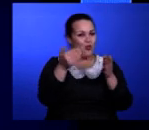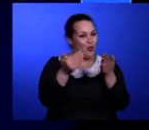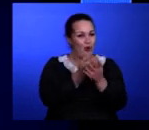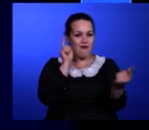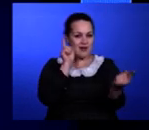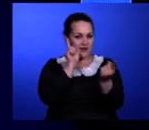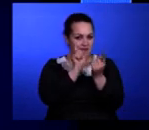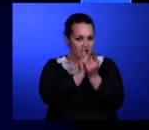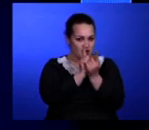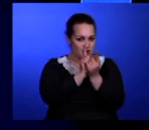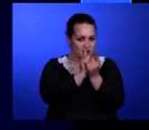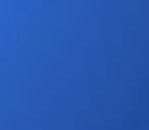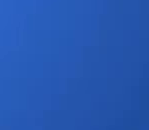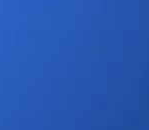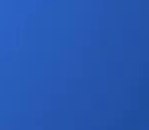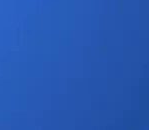встреч